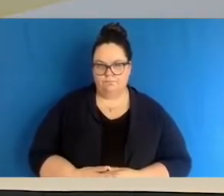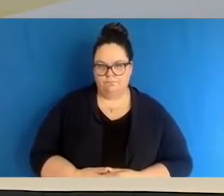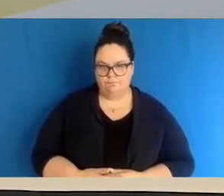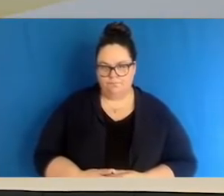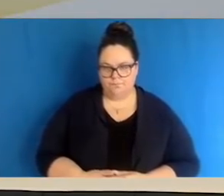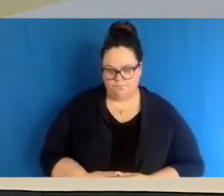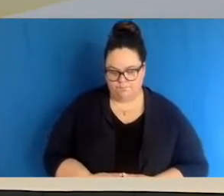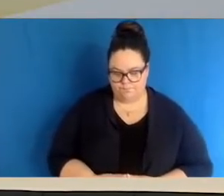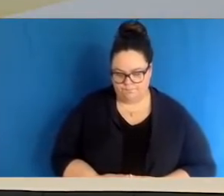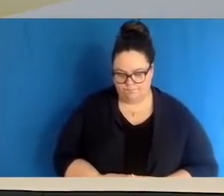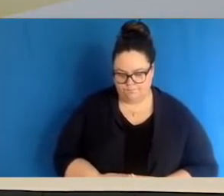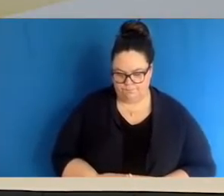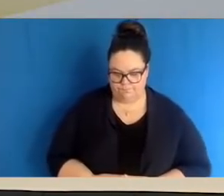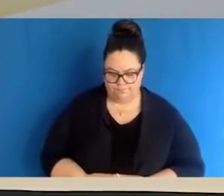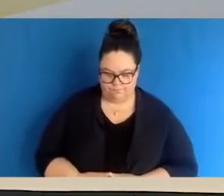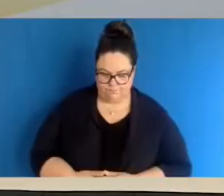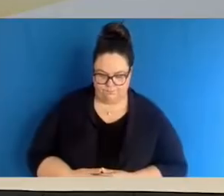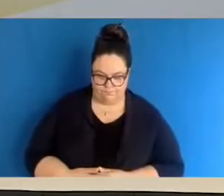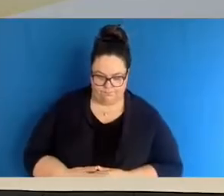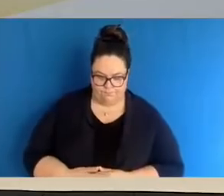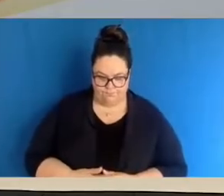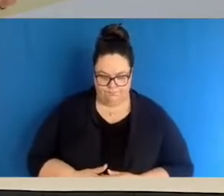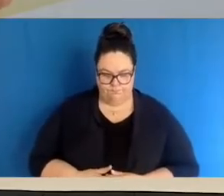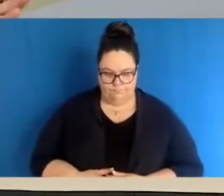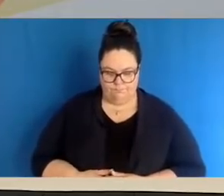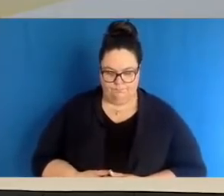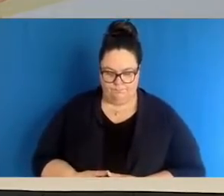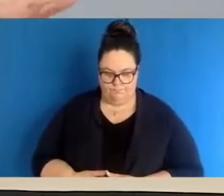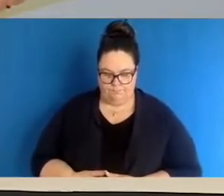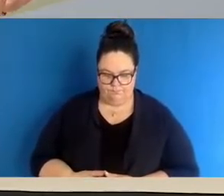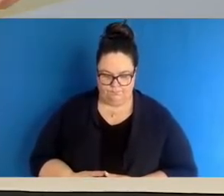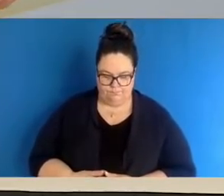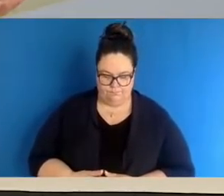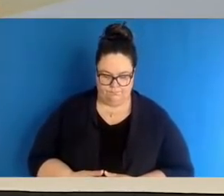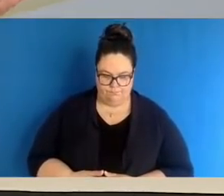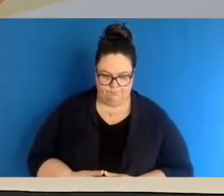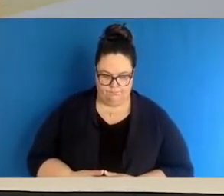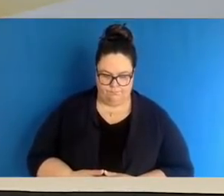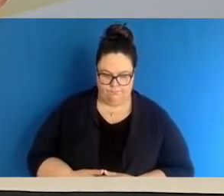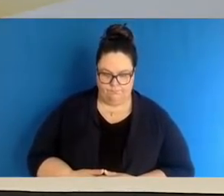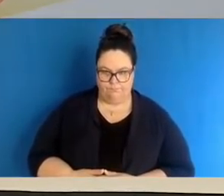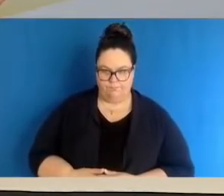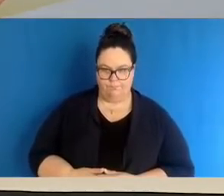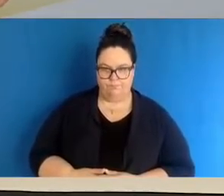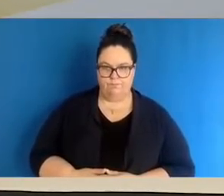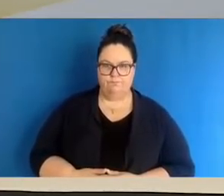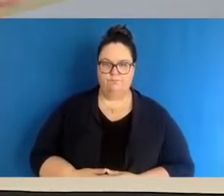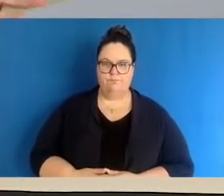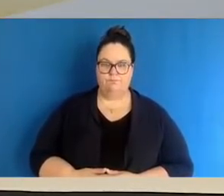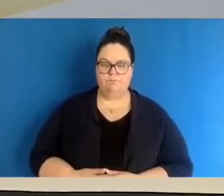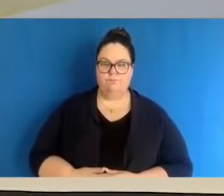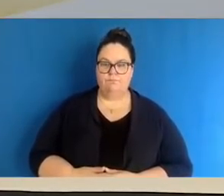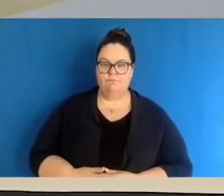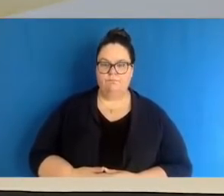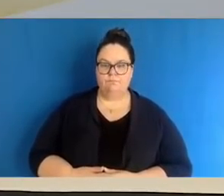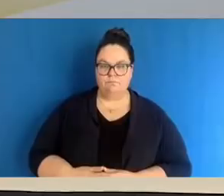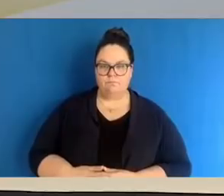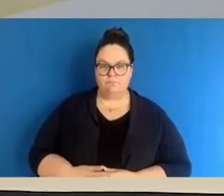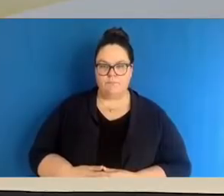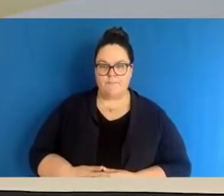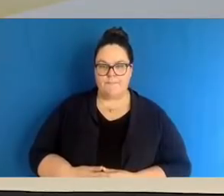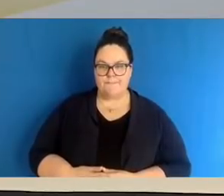l'école. Alors, c'est important qu'on travaille tous ensemble, qu'on a fait depuis 18 mois hors de l'école et